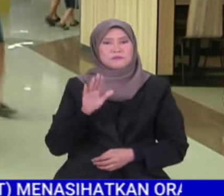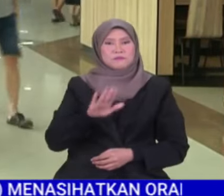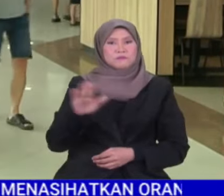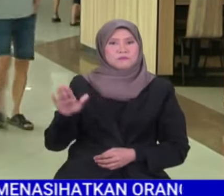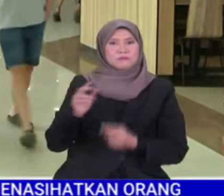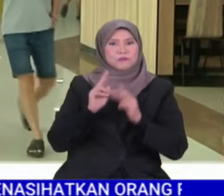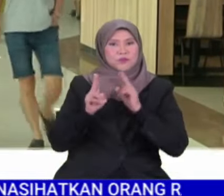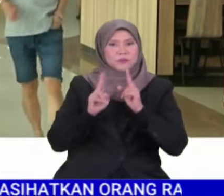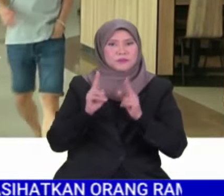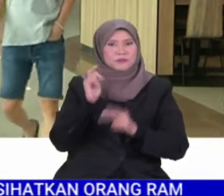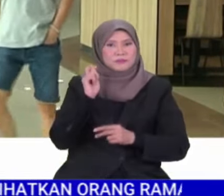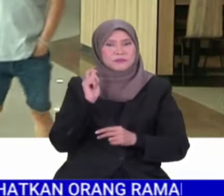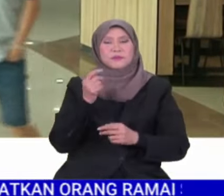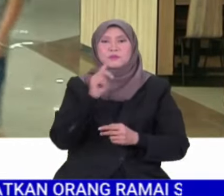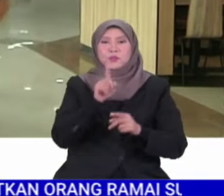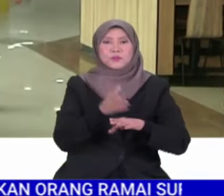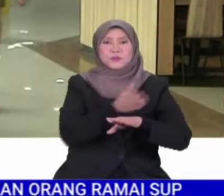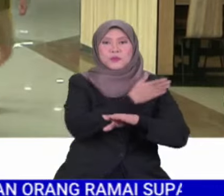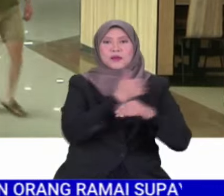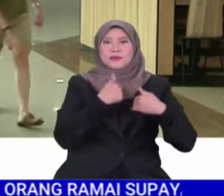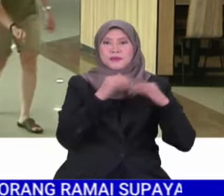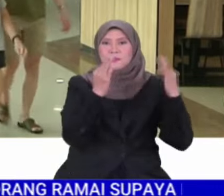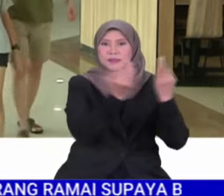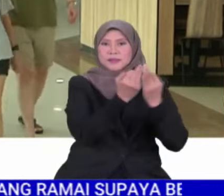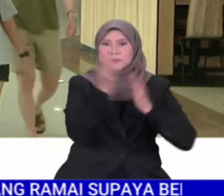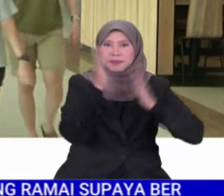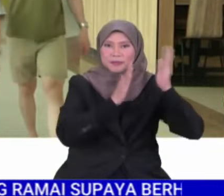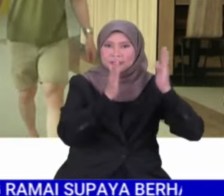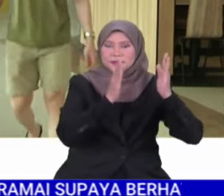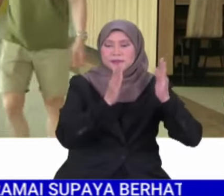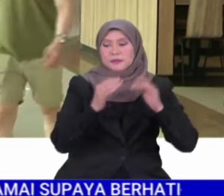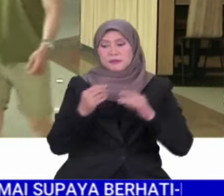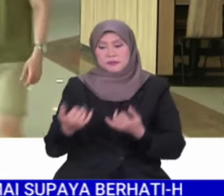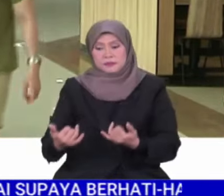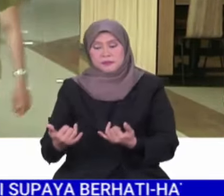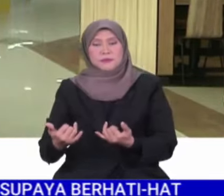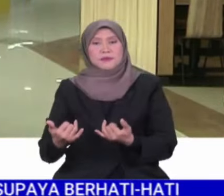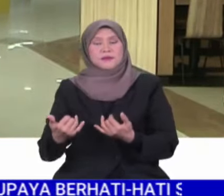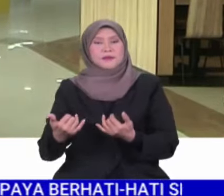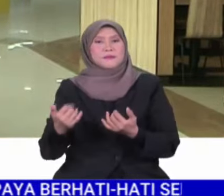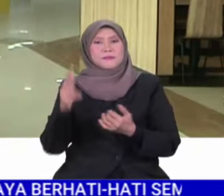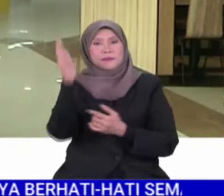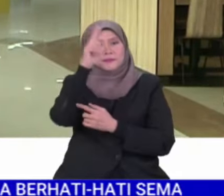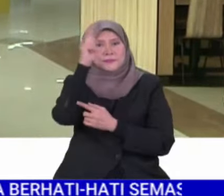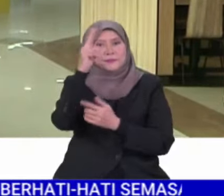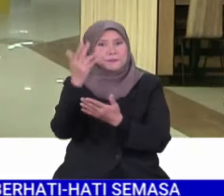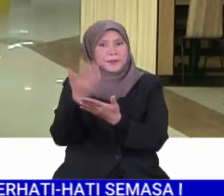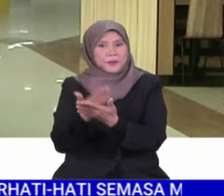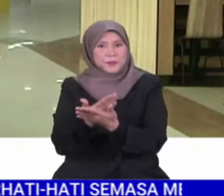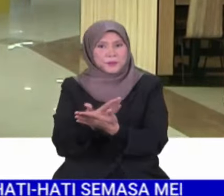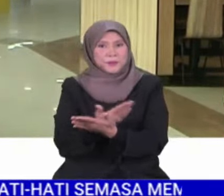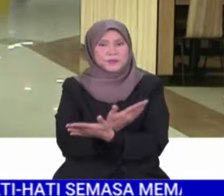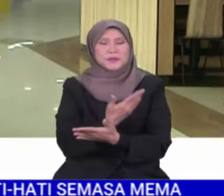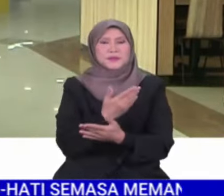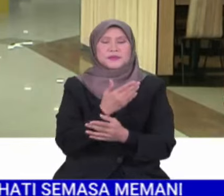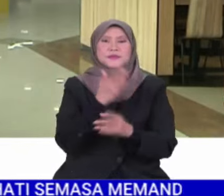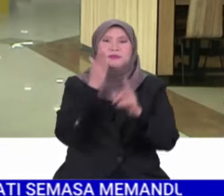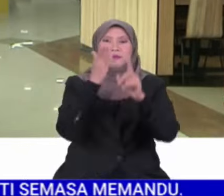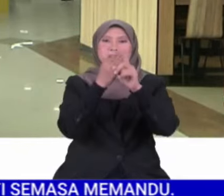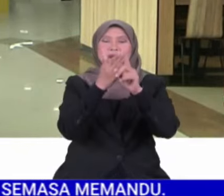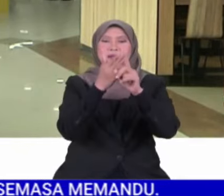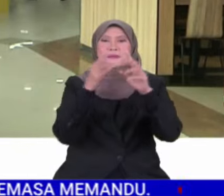ideologikan. Okey, sebelum ni kita ada Keluarga Malaysia dan kali ini kita dengan pimpinan kerajaan baru adalah